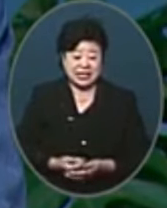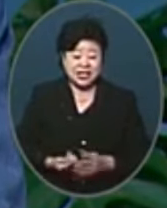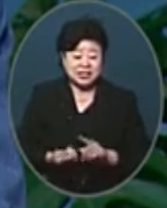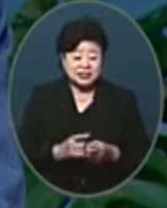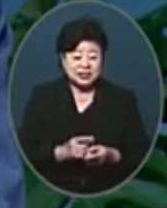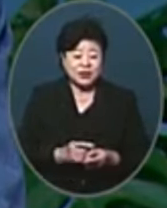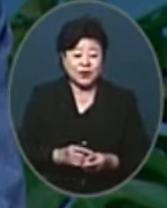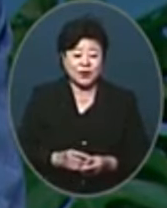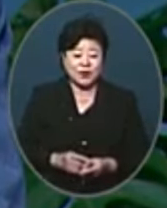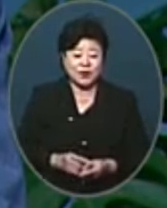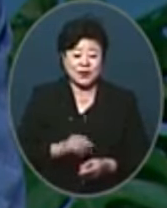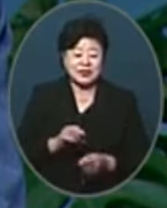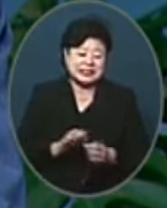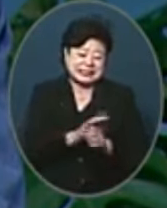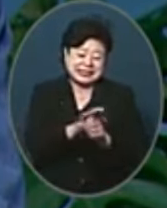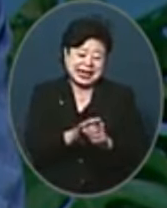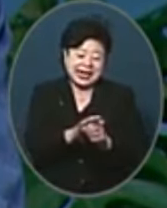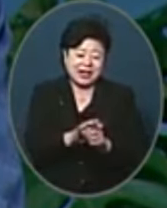이웃에